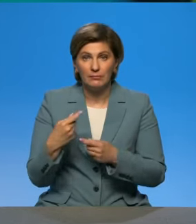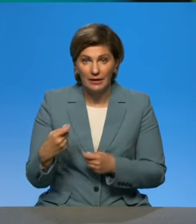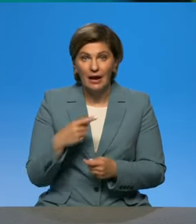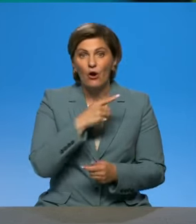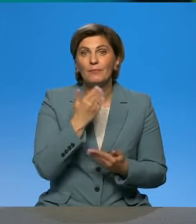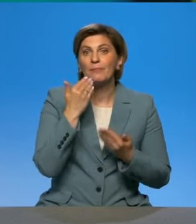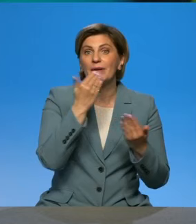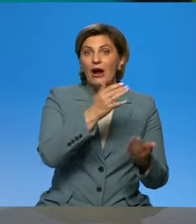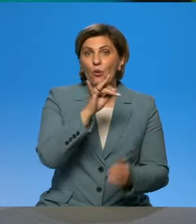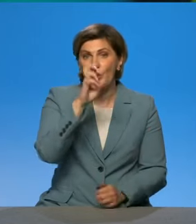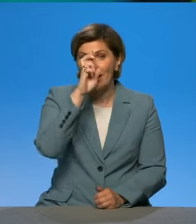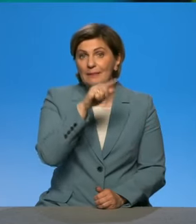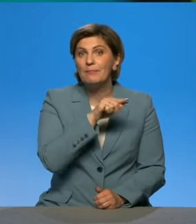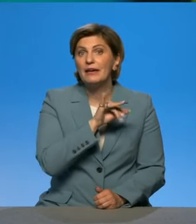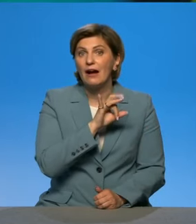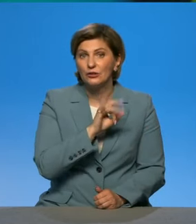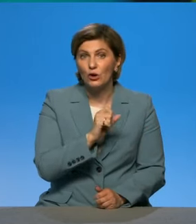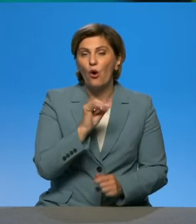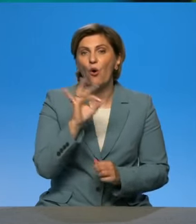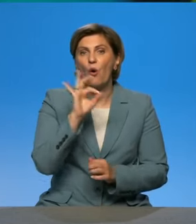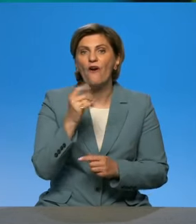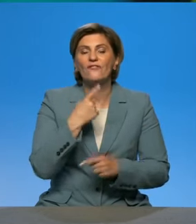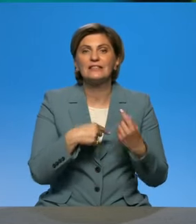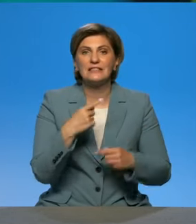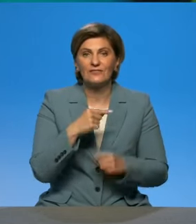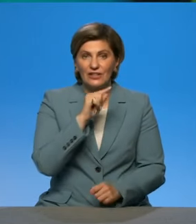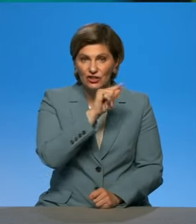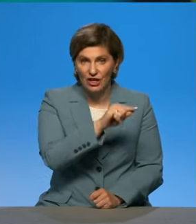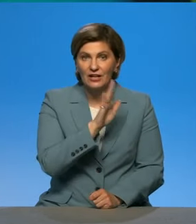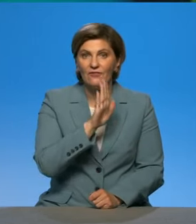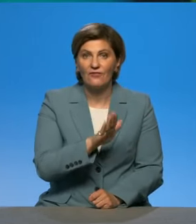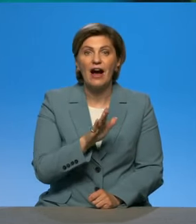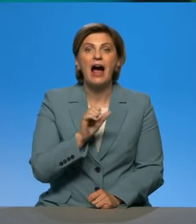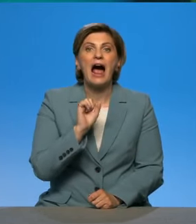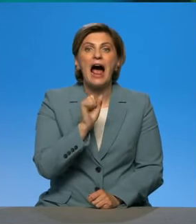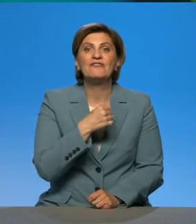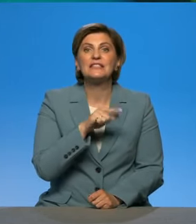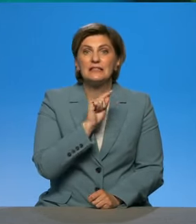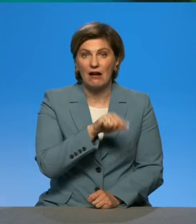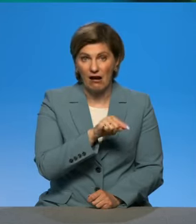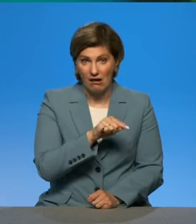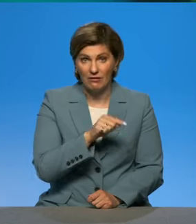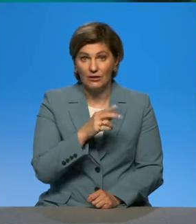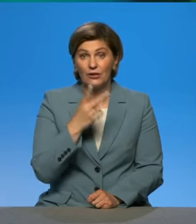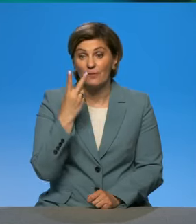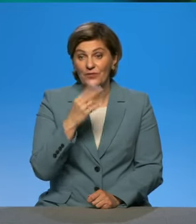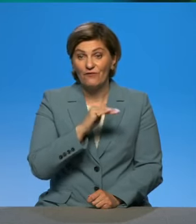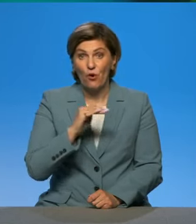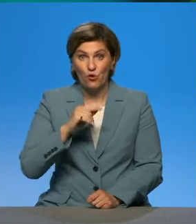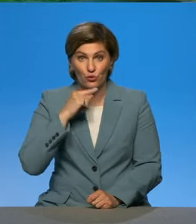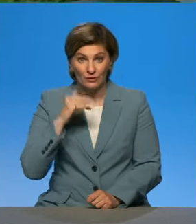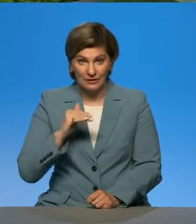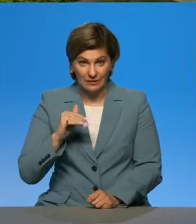императора о возвращении в Австралию. Mm-hmm. Не эмиграция, а возвращение русских детей. Соответственно, эти двое русских детей,